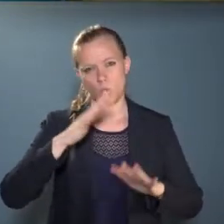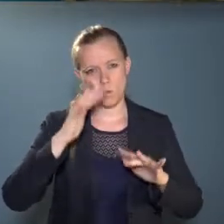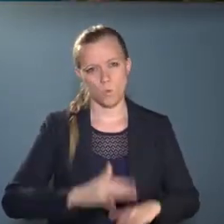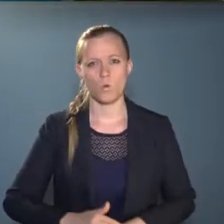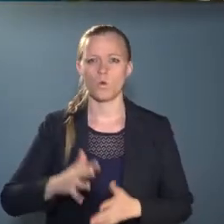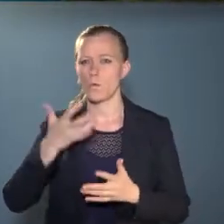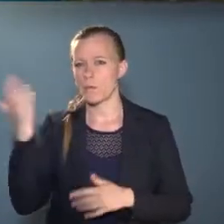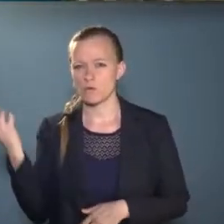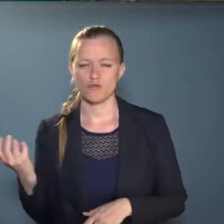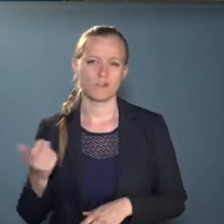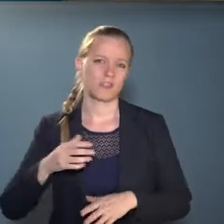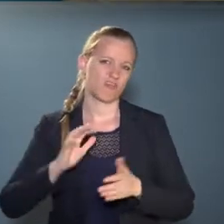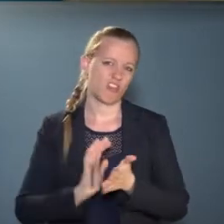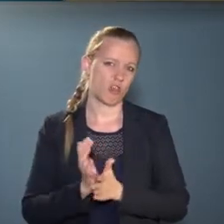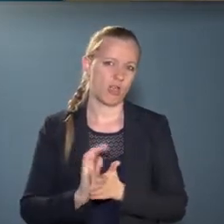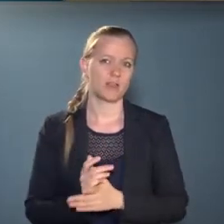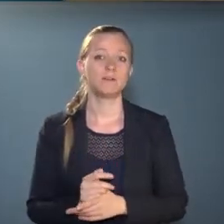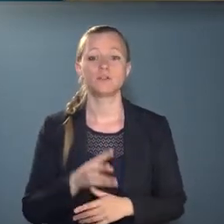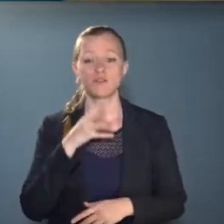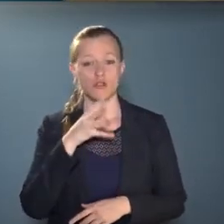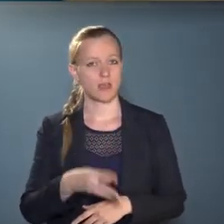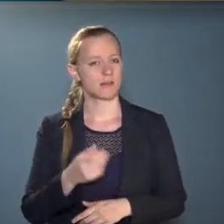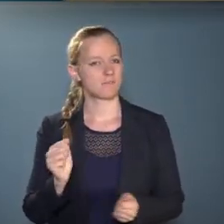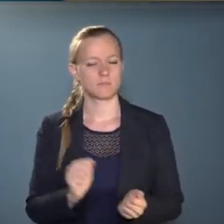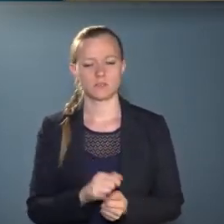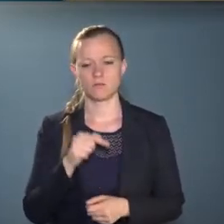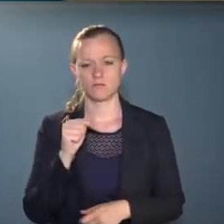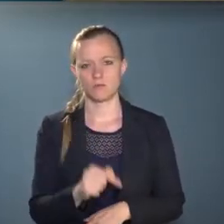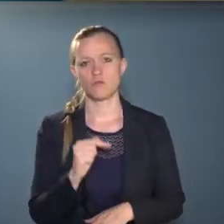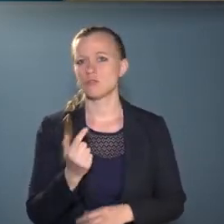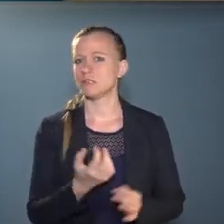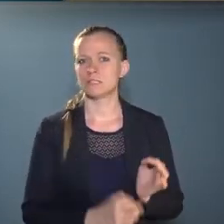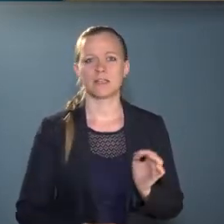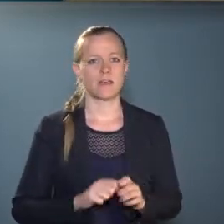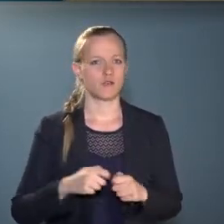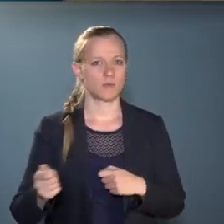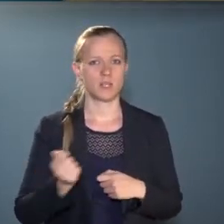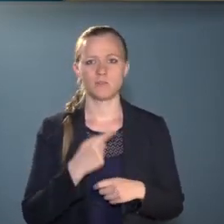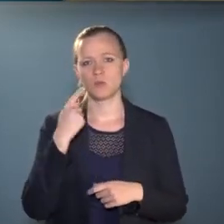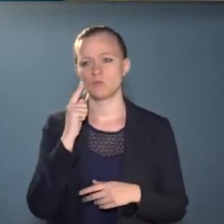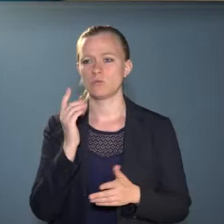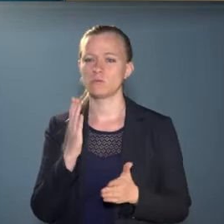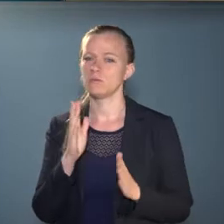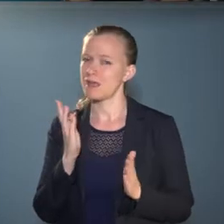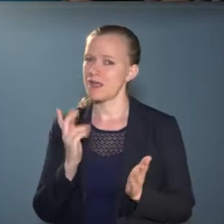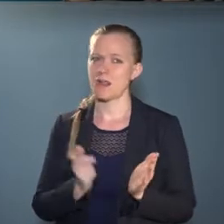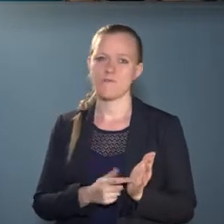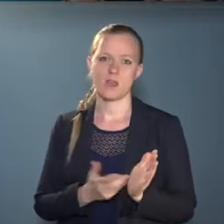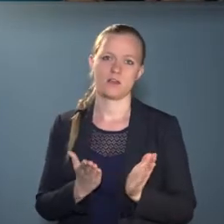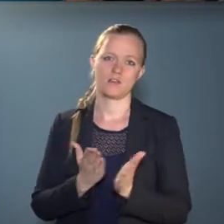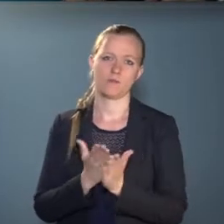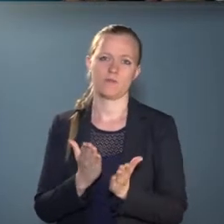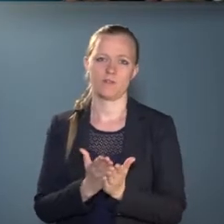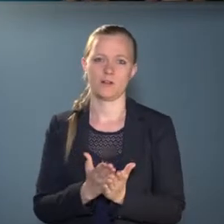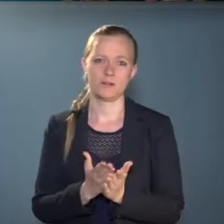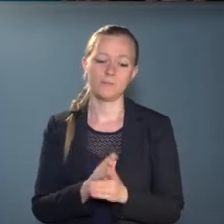sár. És biztosak abban, hogy a sárkány nevű török harci járművek teljes mértékben eleget tesznek az elvárásoknak,